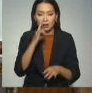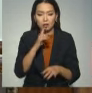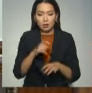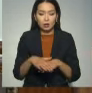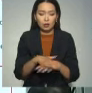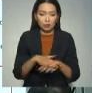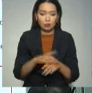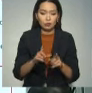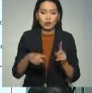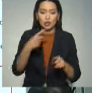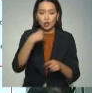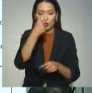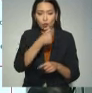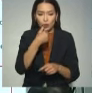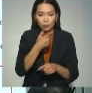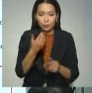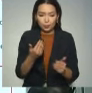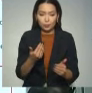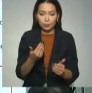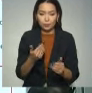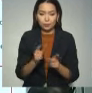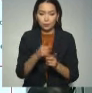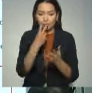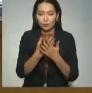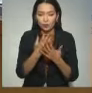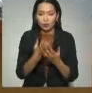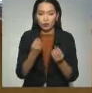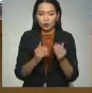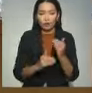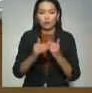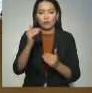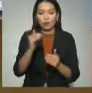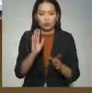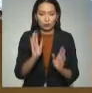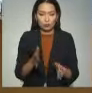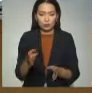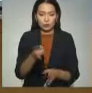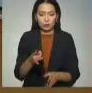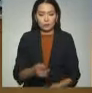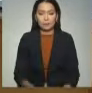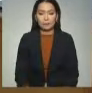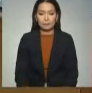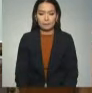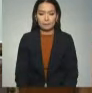начале следующего года. А местами по стране показатели еще выше общереспубликанских.